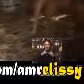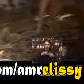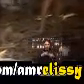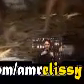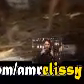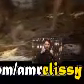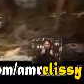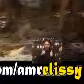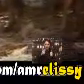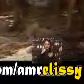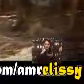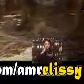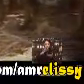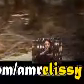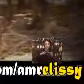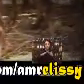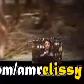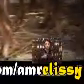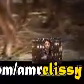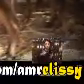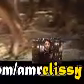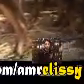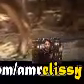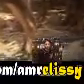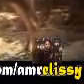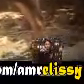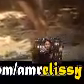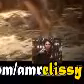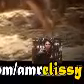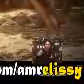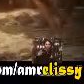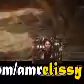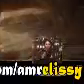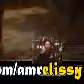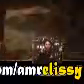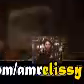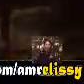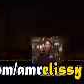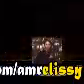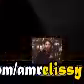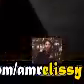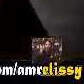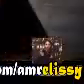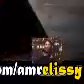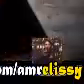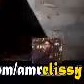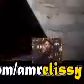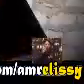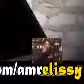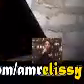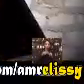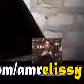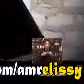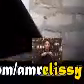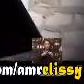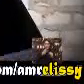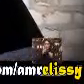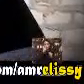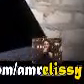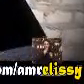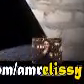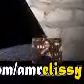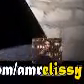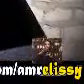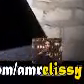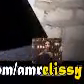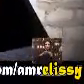اللي فيها الخير والأرمان ومؤسسة واحد من الناس اللي هو دلنا عليه.